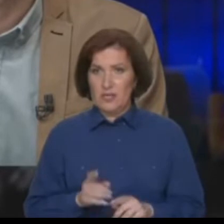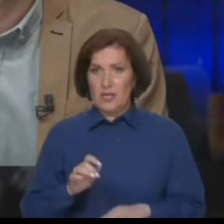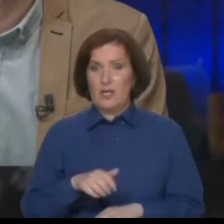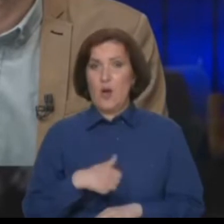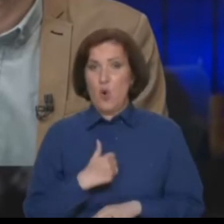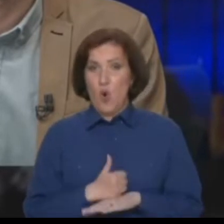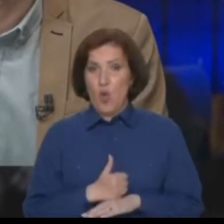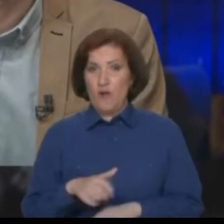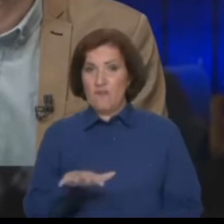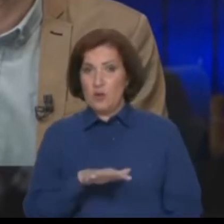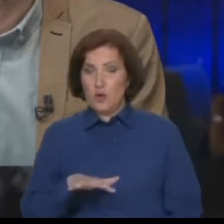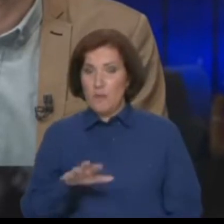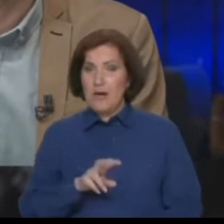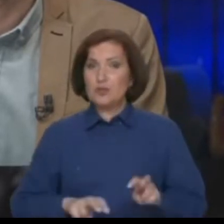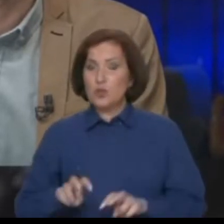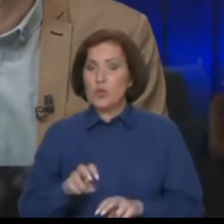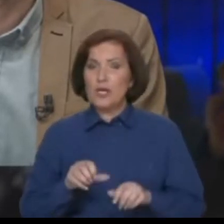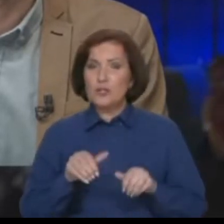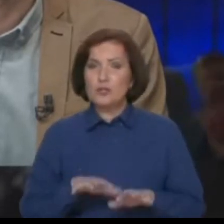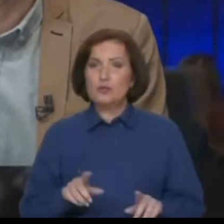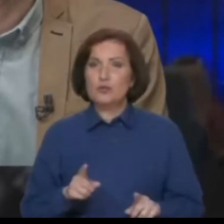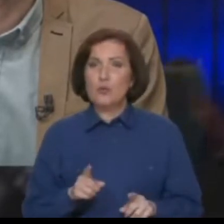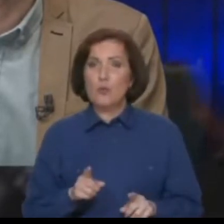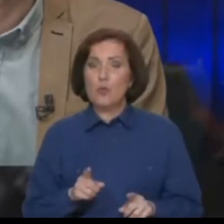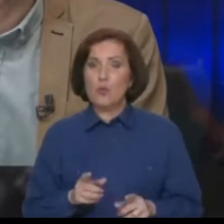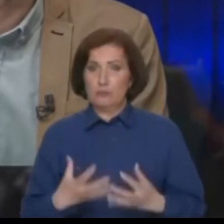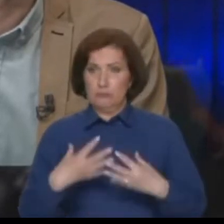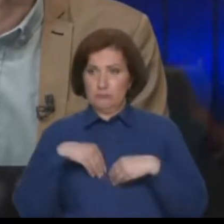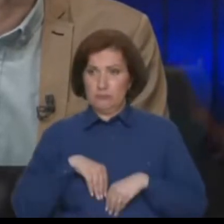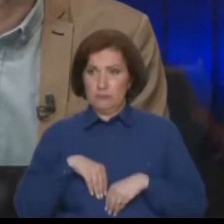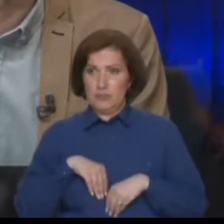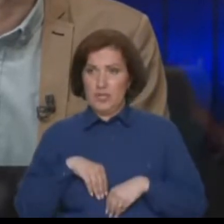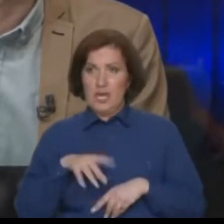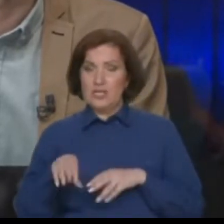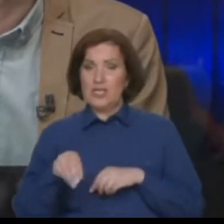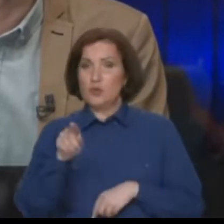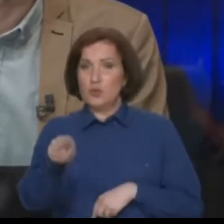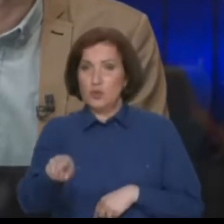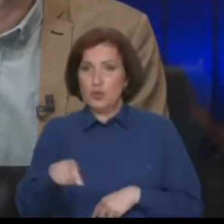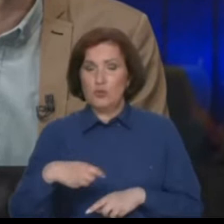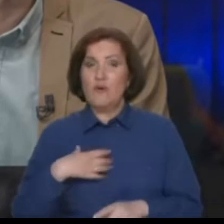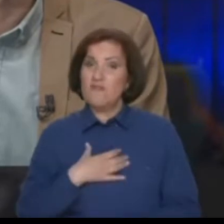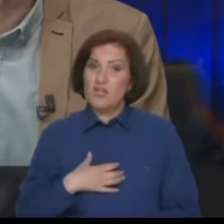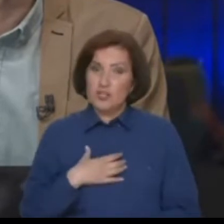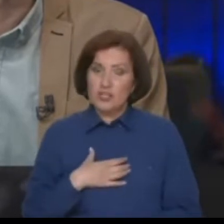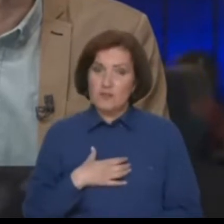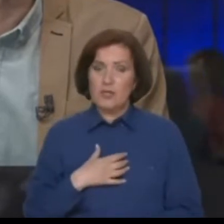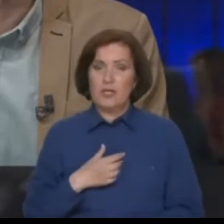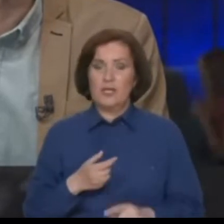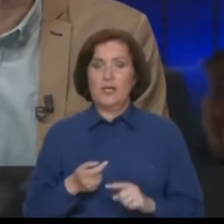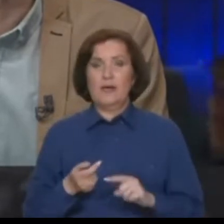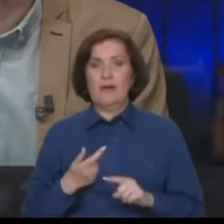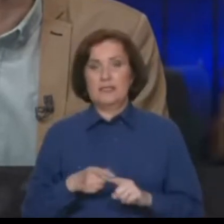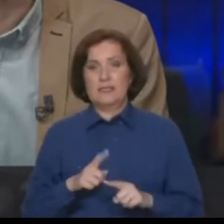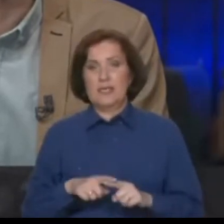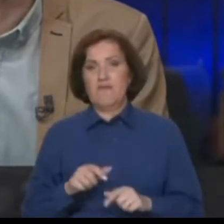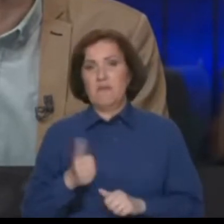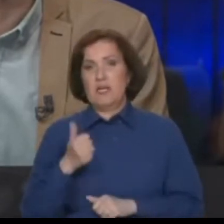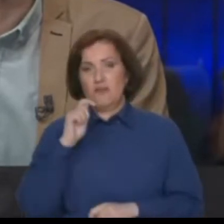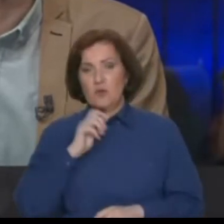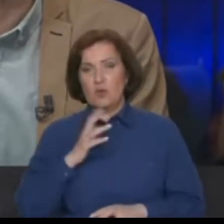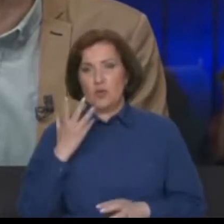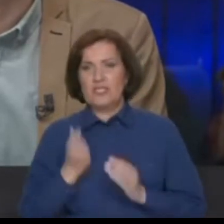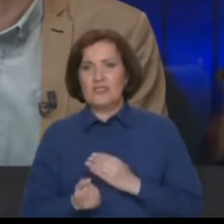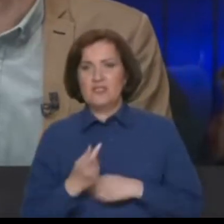голови громад шукають рішення, чому до них. Чому до них, а не до сусідів. Це дуже важливо. І це вперше, напевно, в Україні,